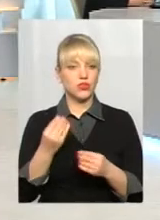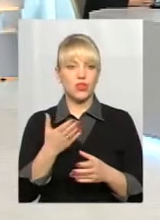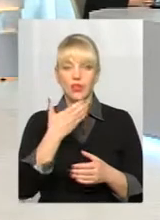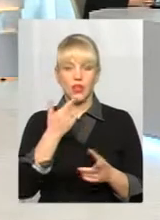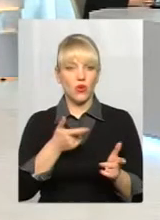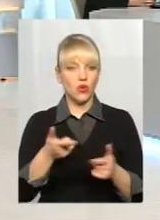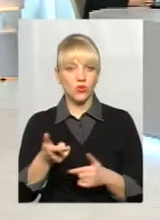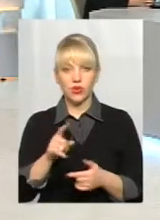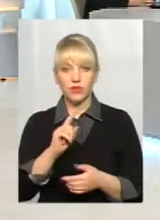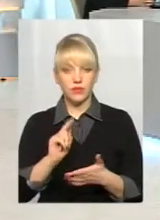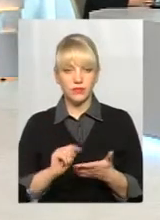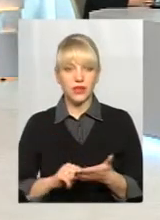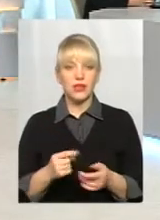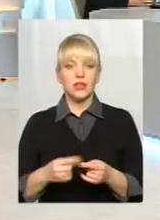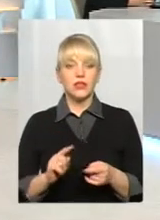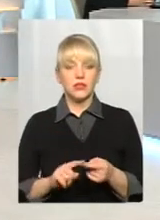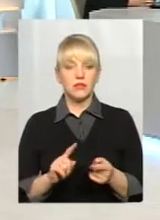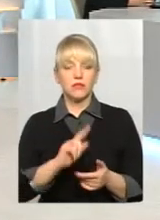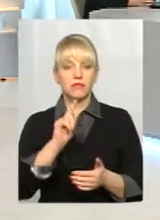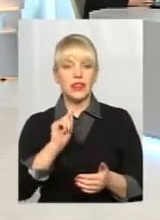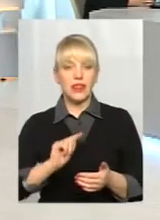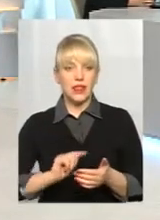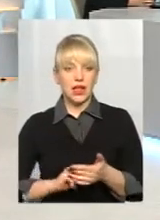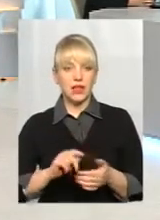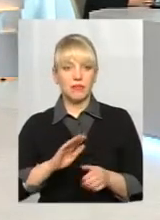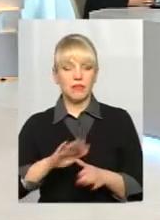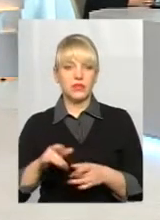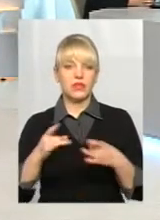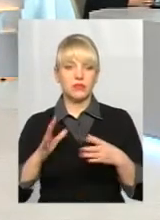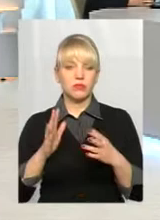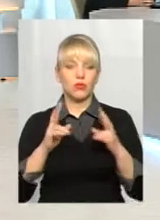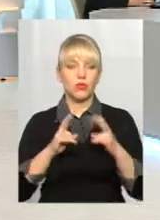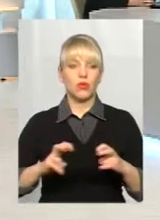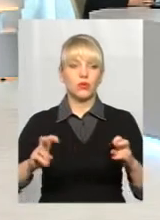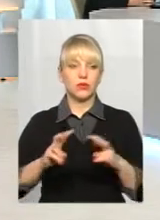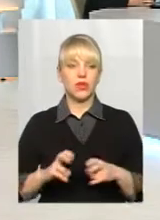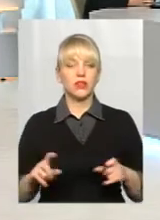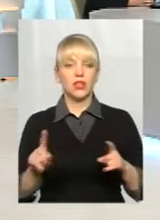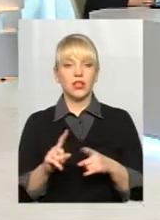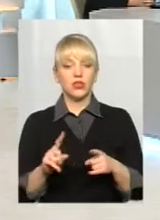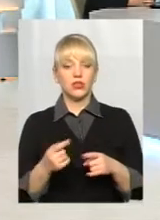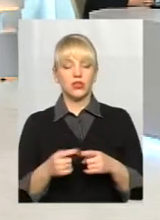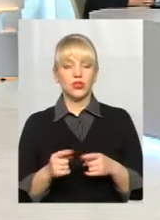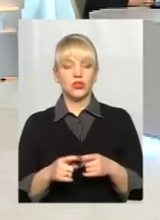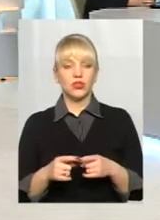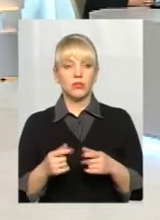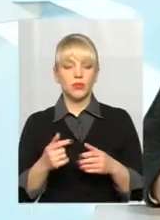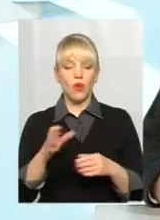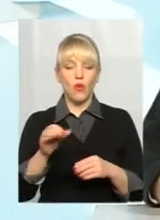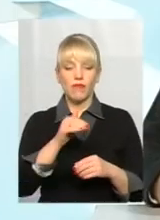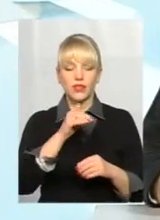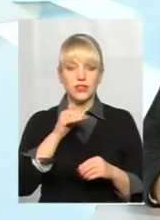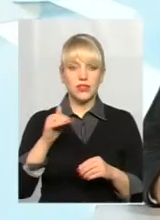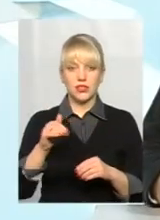розроблені? Звісно, цим питанням вже після свят будемо розбиратися, так, і щоб його загнати в офіційне русло, щоб воно було